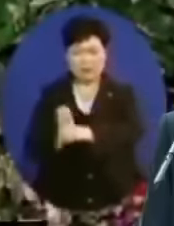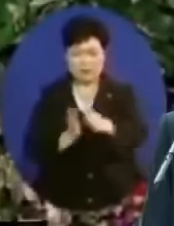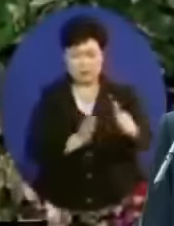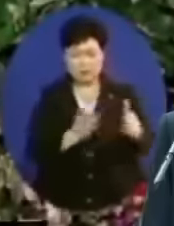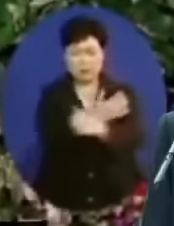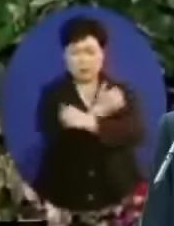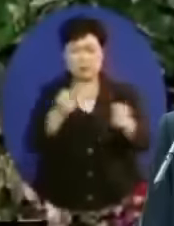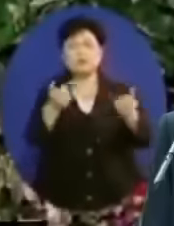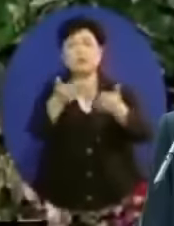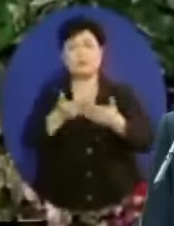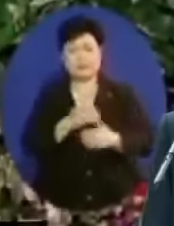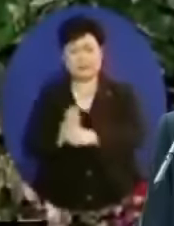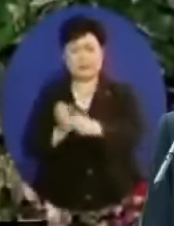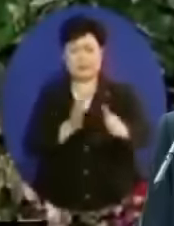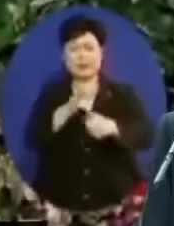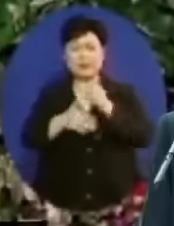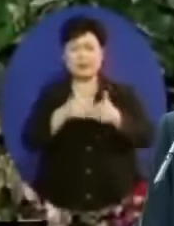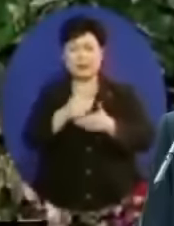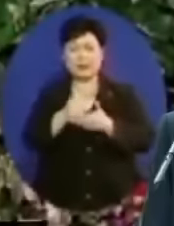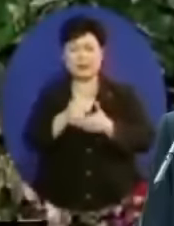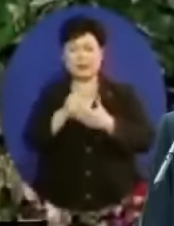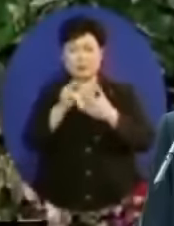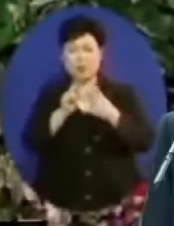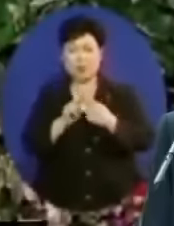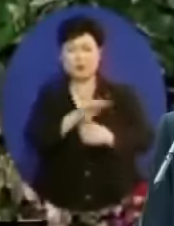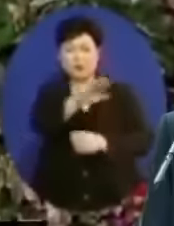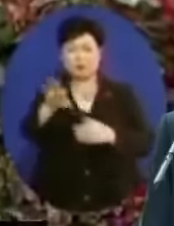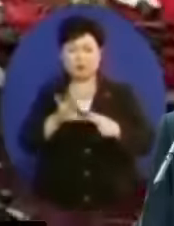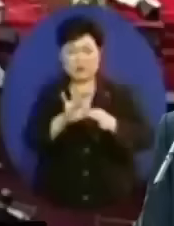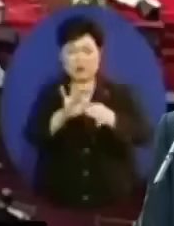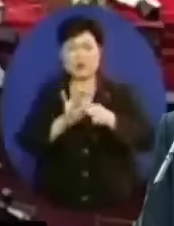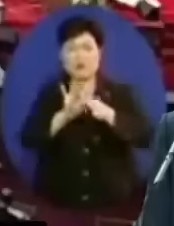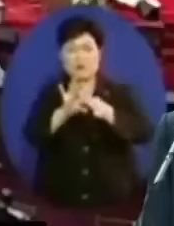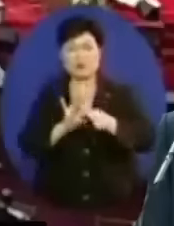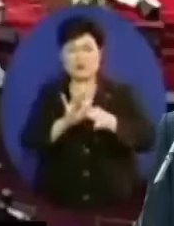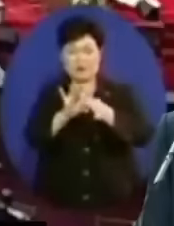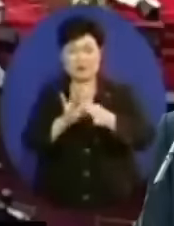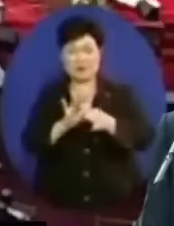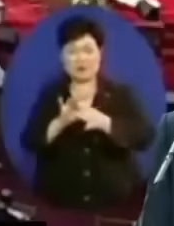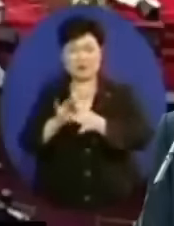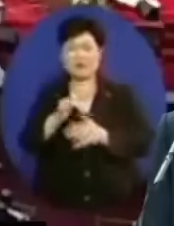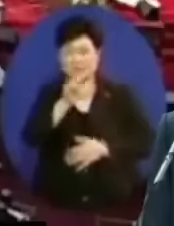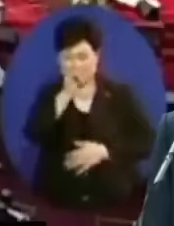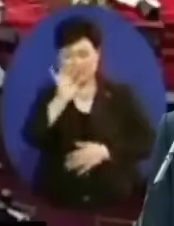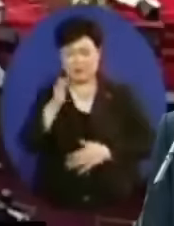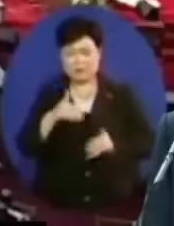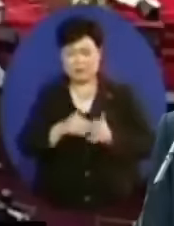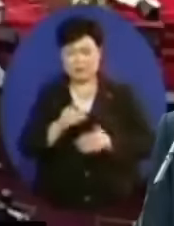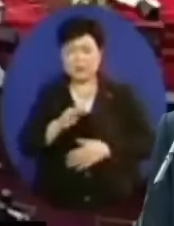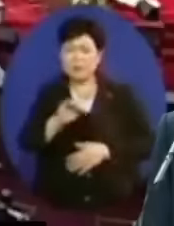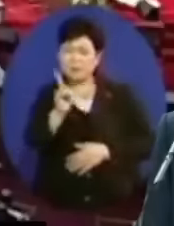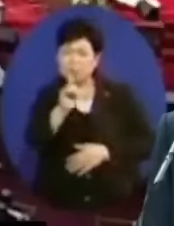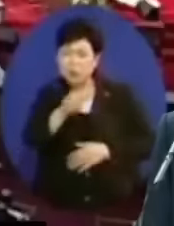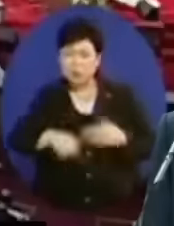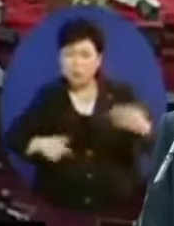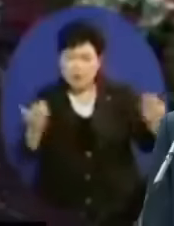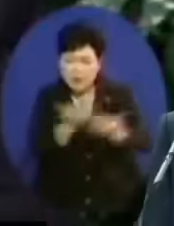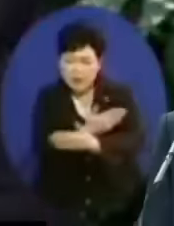용서를 받고 하나님과 우리 관계가 화해가 있어야 되는 것입니다. 우리는 무엇을 회개해야